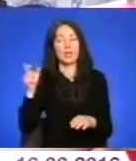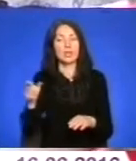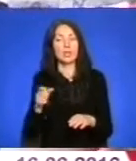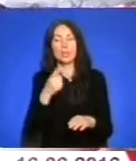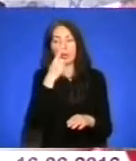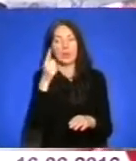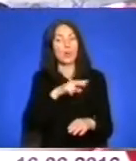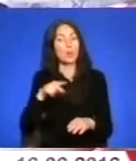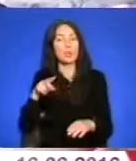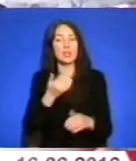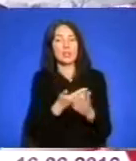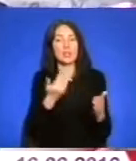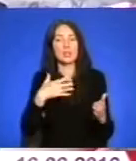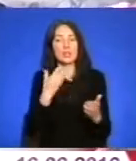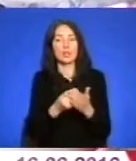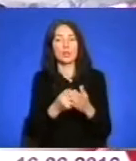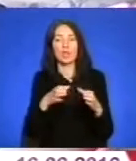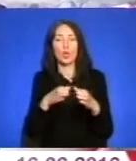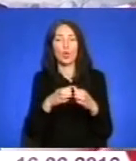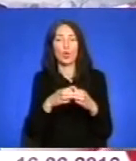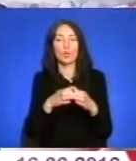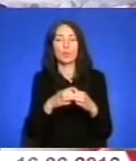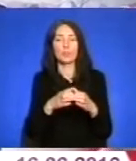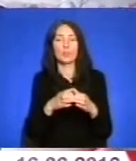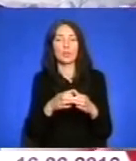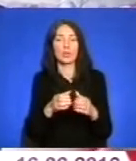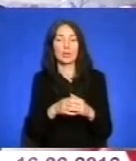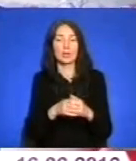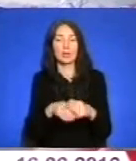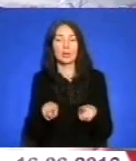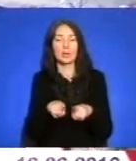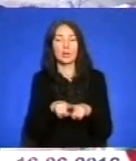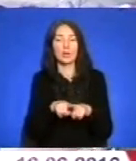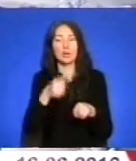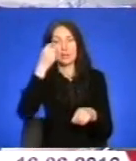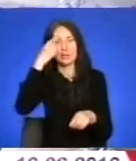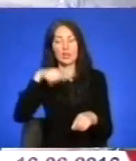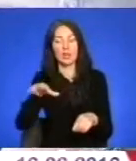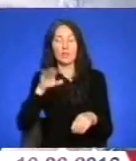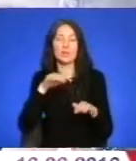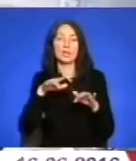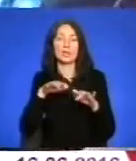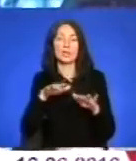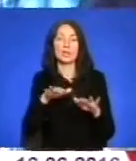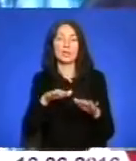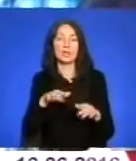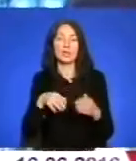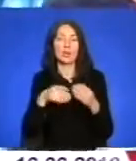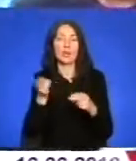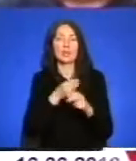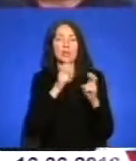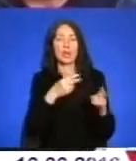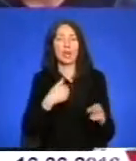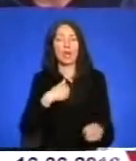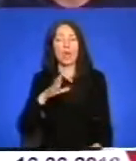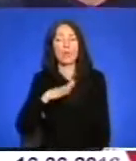відходити від своєї групи, від загону. Також знаю всі заходи безпеки. Я була першого